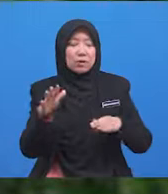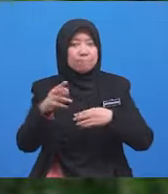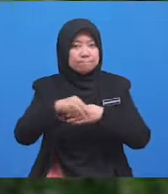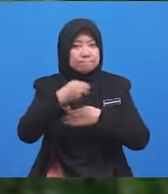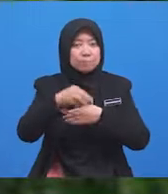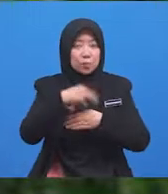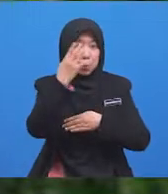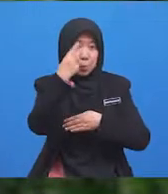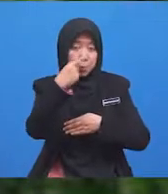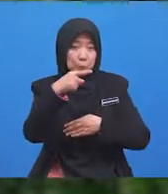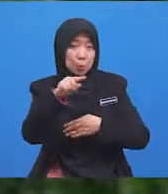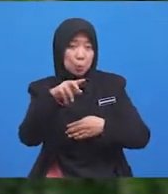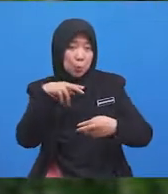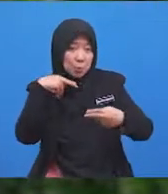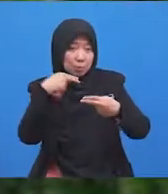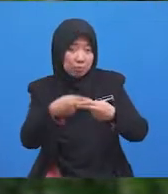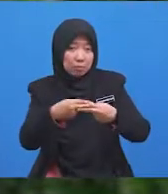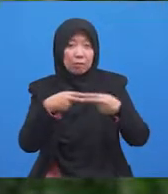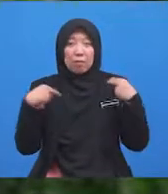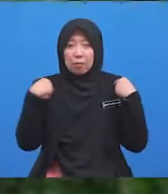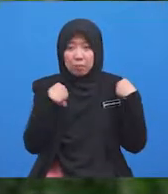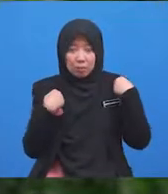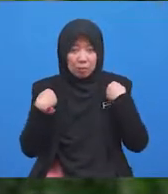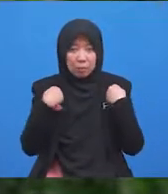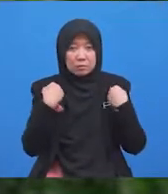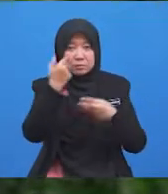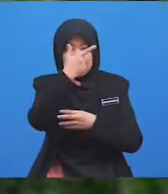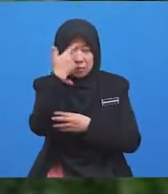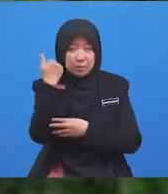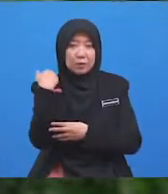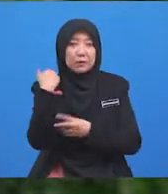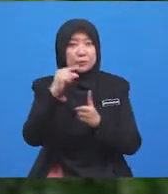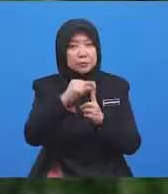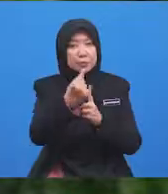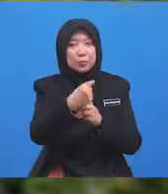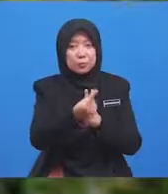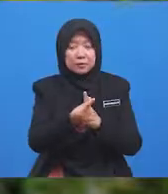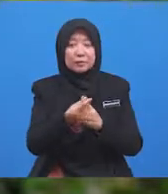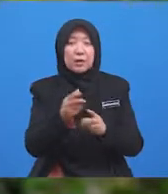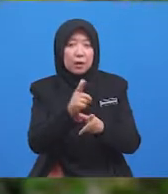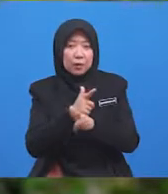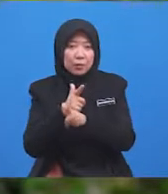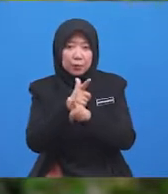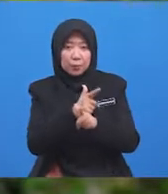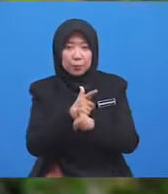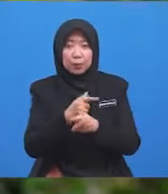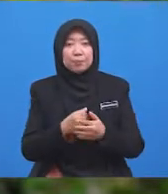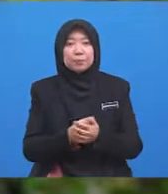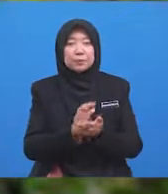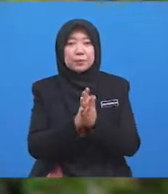untuk dihampiri oleh Haiwan liar kerana adanya Duri yang melindunginya justeru